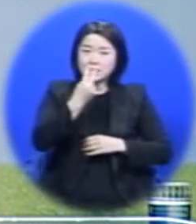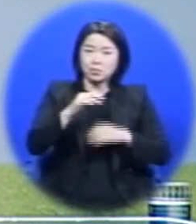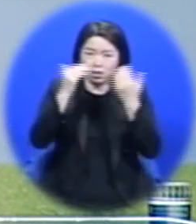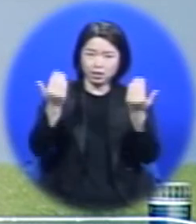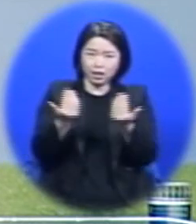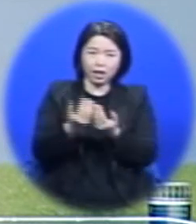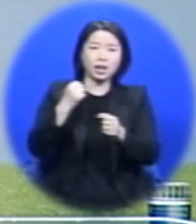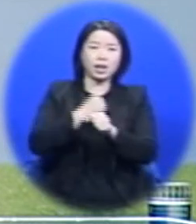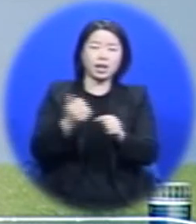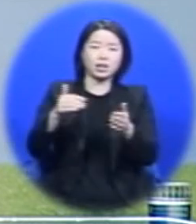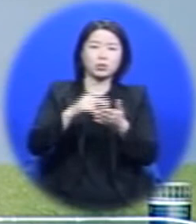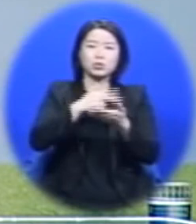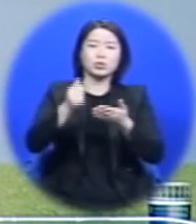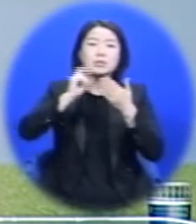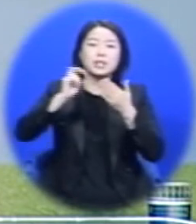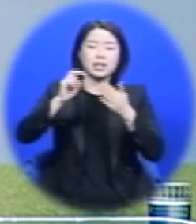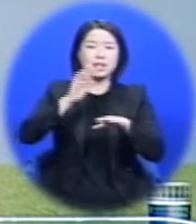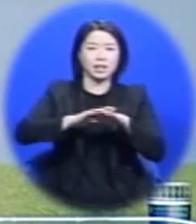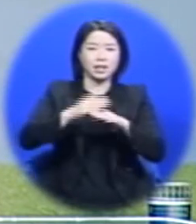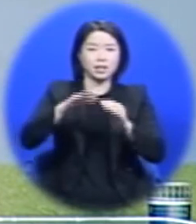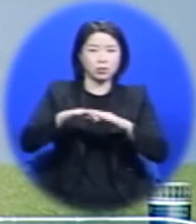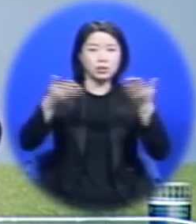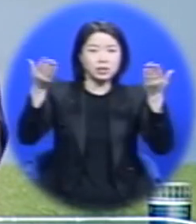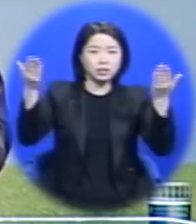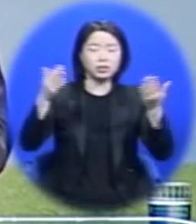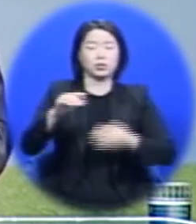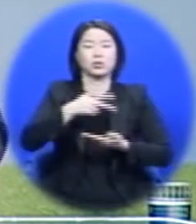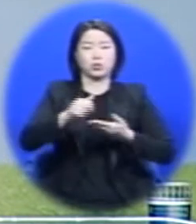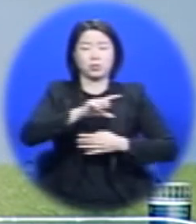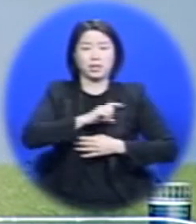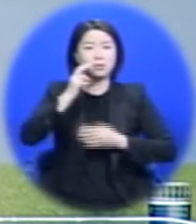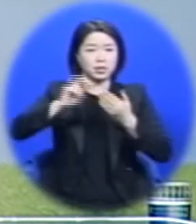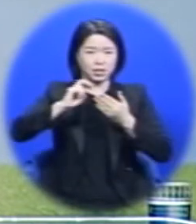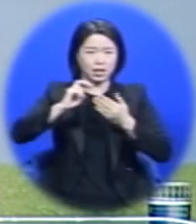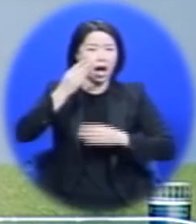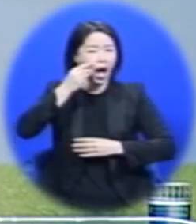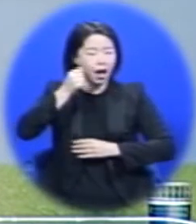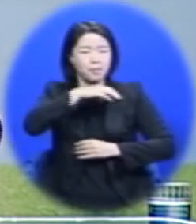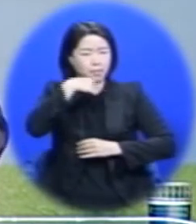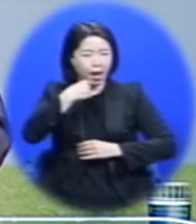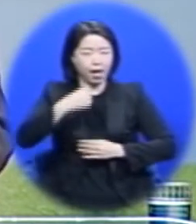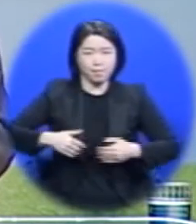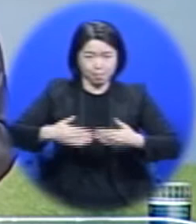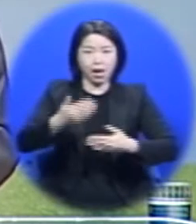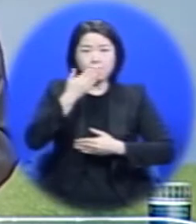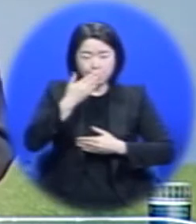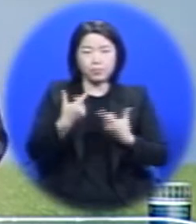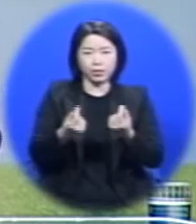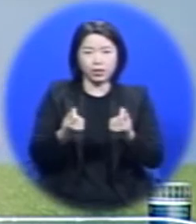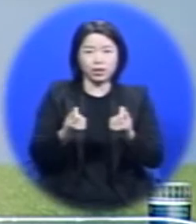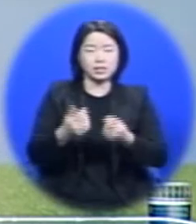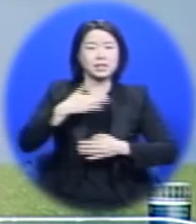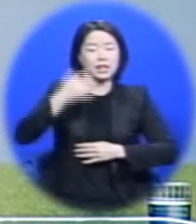다하도록 주님을 찬양하렵니다. 내가 손을 들어서 주님의 이름을 찬양하렵니다. 기름지고 맛깔진 음식을 배불리 먹은 듯이 내